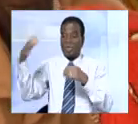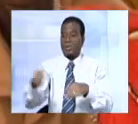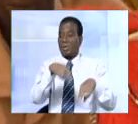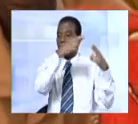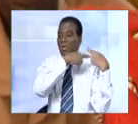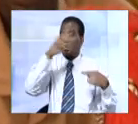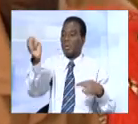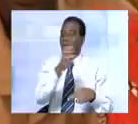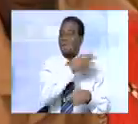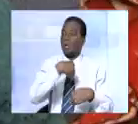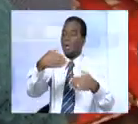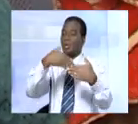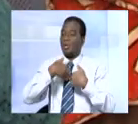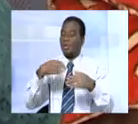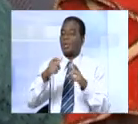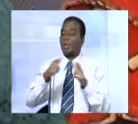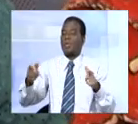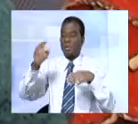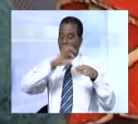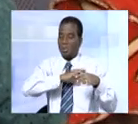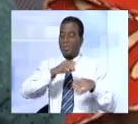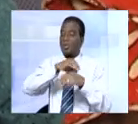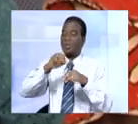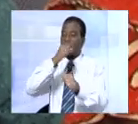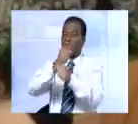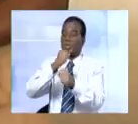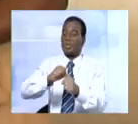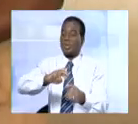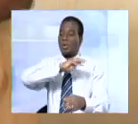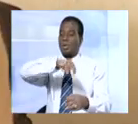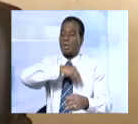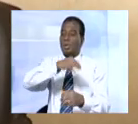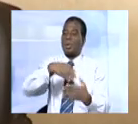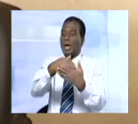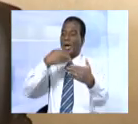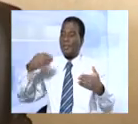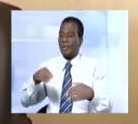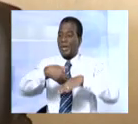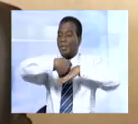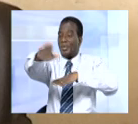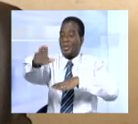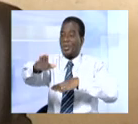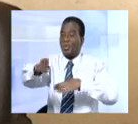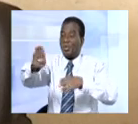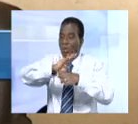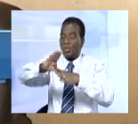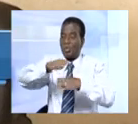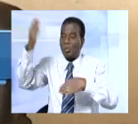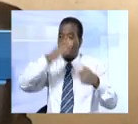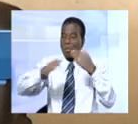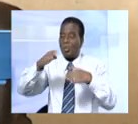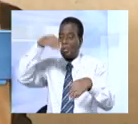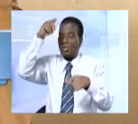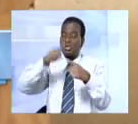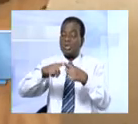responsabilités et avoir une plus grande conscience de ses rôles et missions. Avant d'envoyer une affaire chez le sous-préfet, c'est